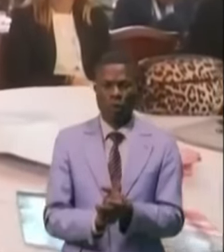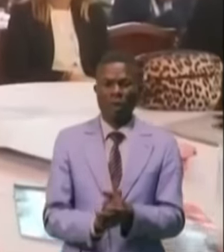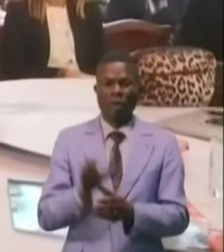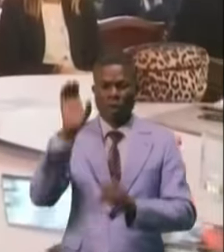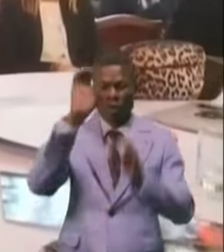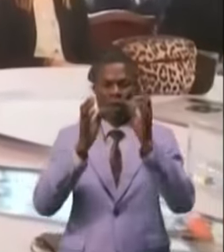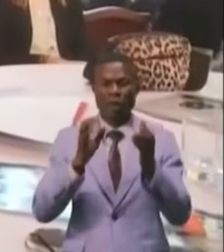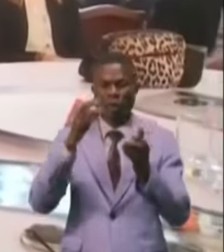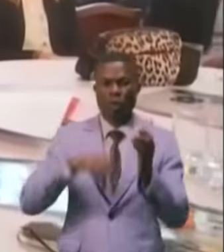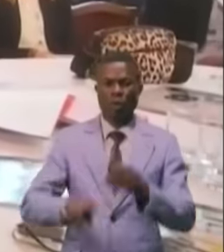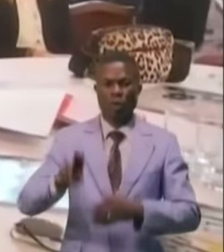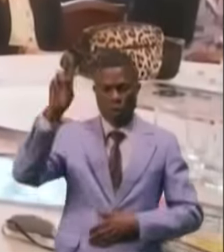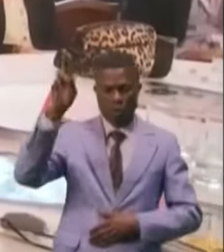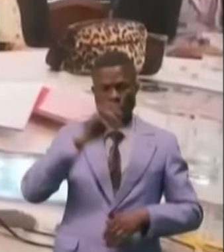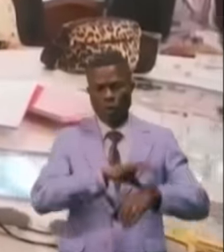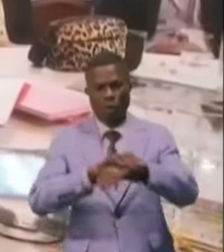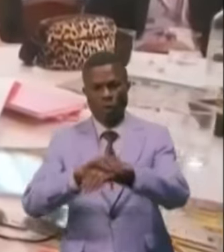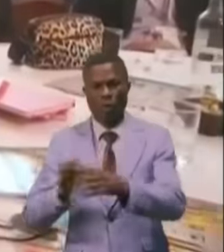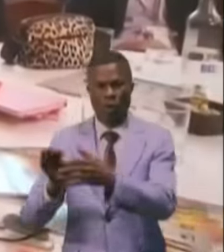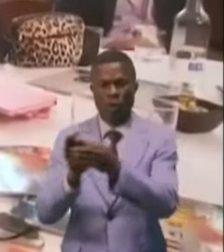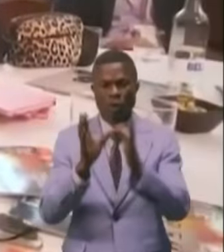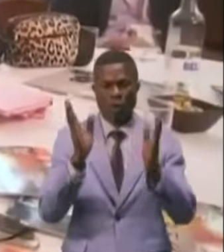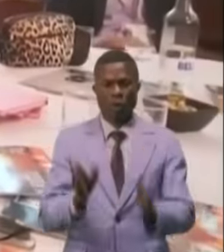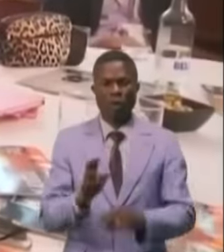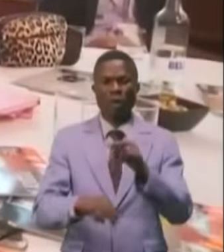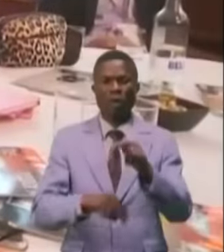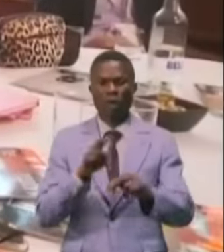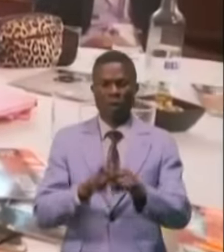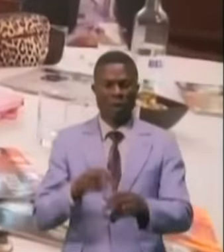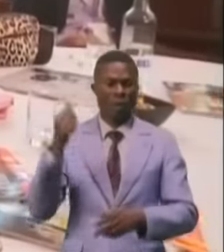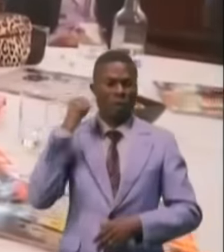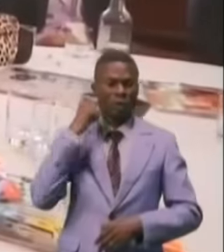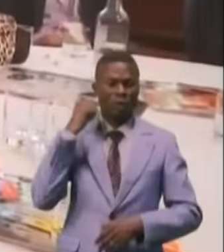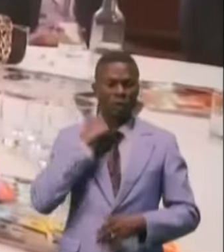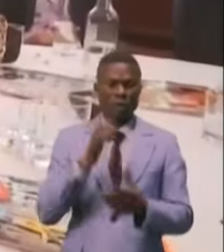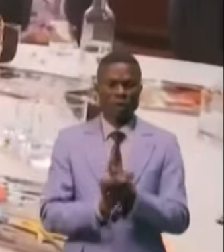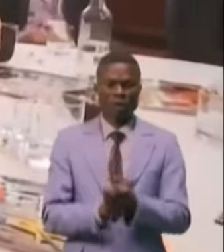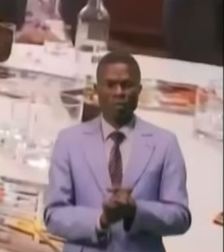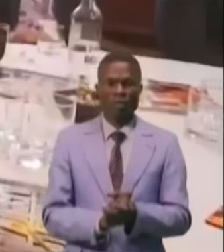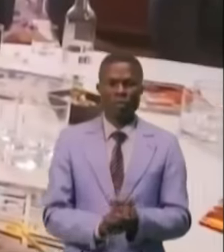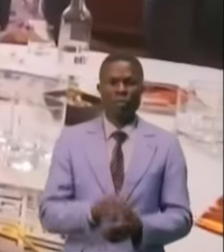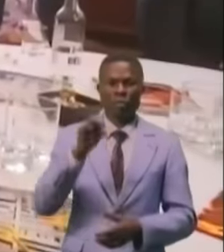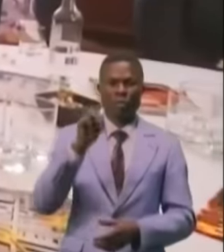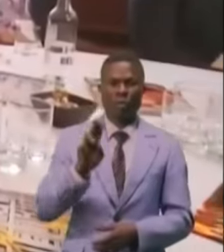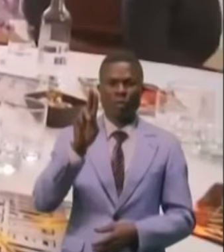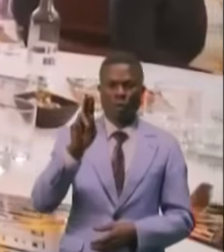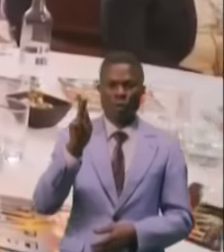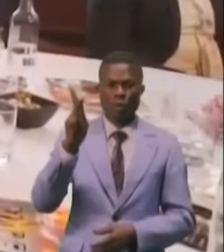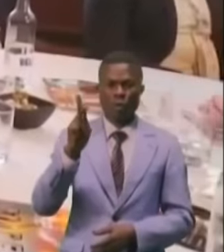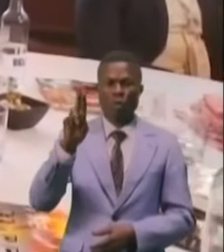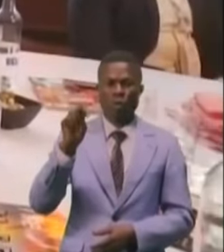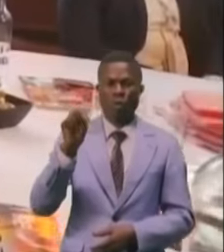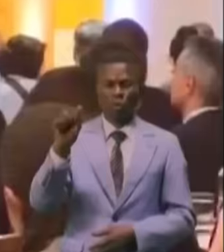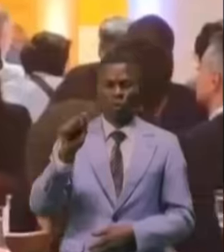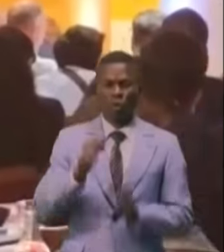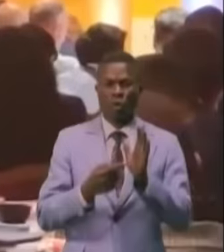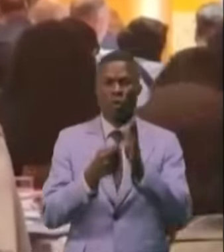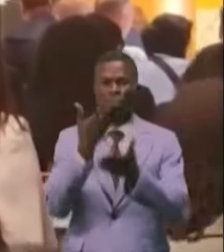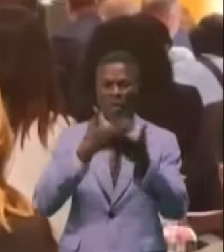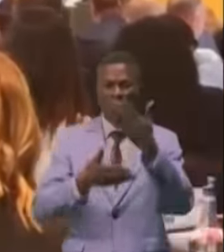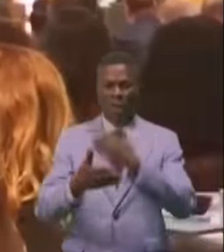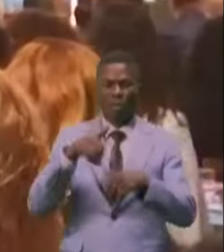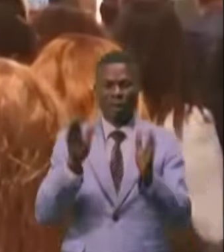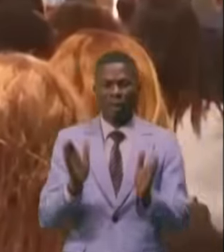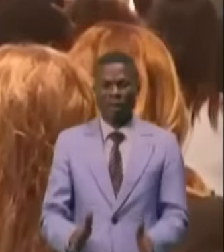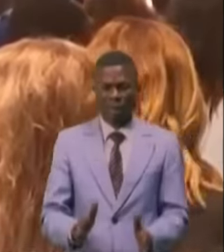l'IDPS conduite par son coordonnateur national, Dr. Soft Mukuna, pour représenter le secrétaire général, sénateur